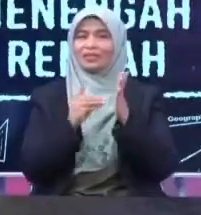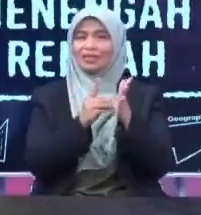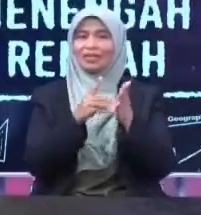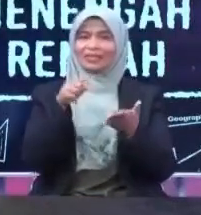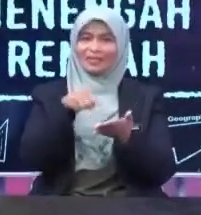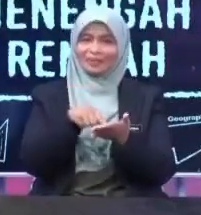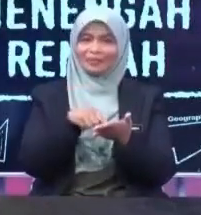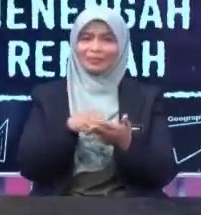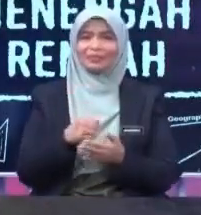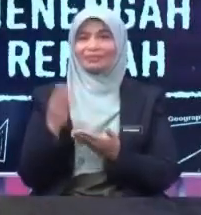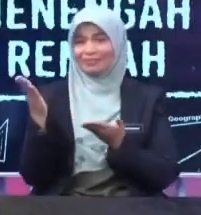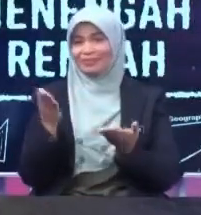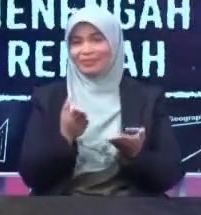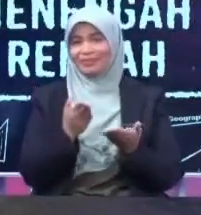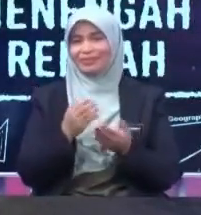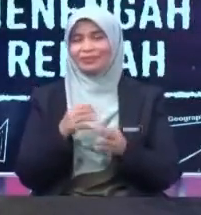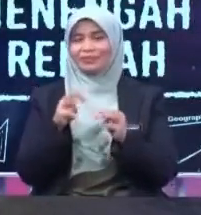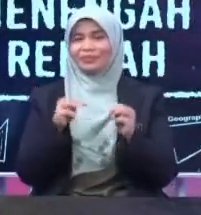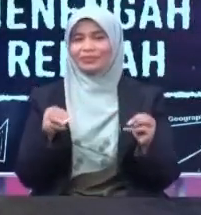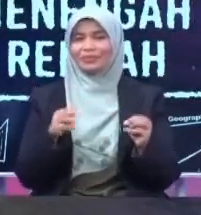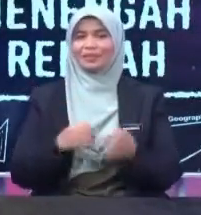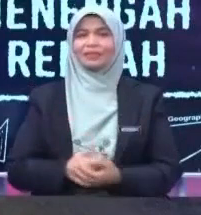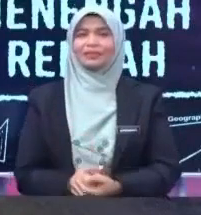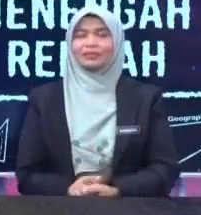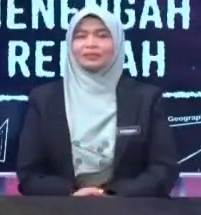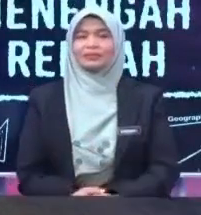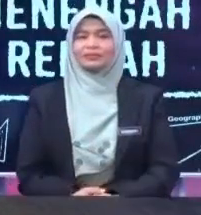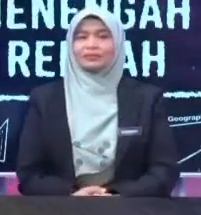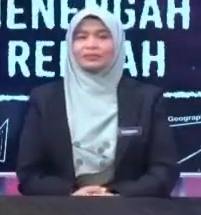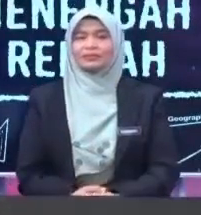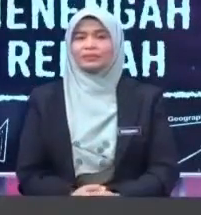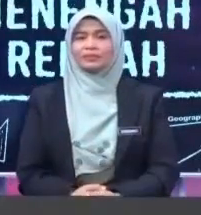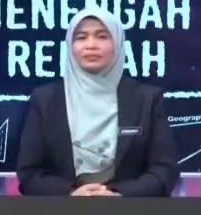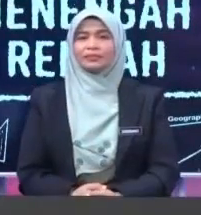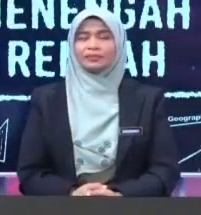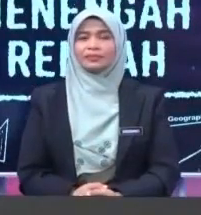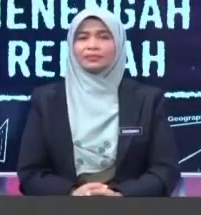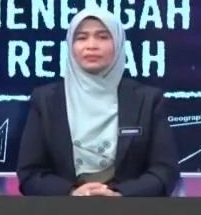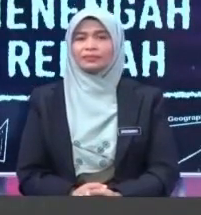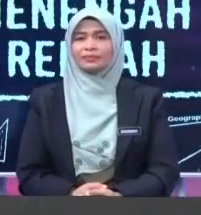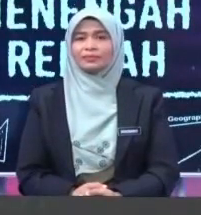ini. Silakan. Siapa saya nak baca? Saya. Alright. Ya, Auni, silakan Auni.